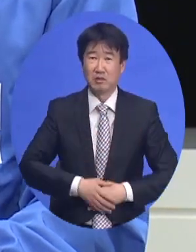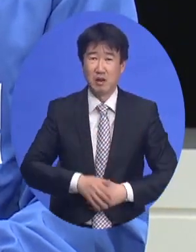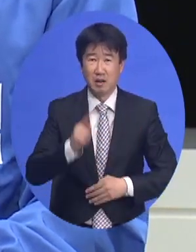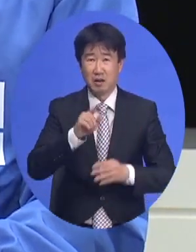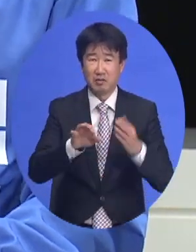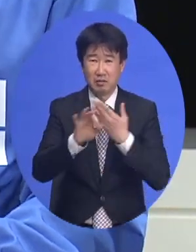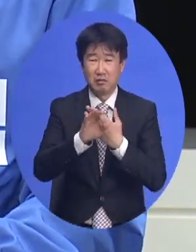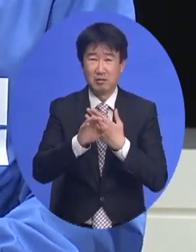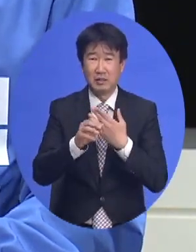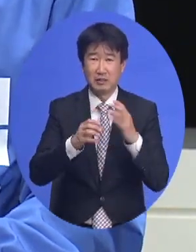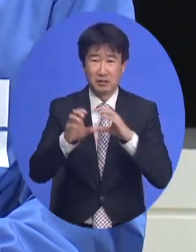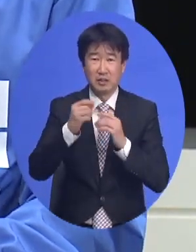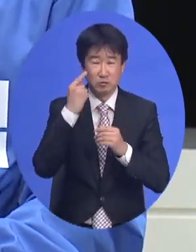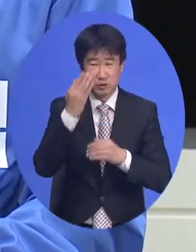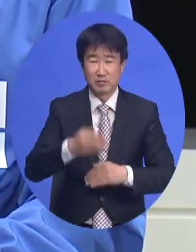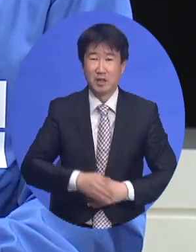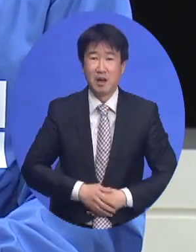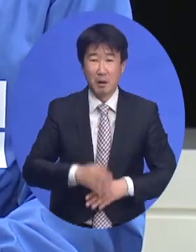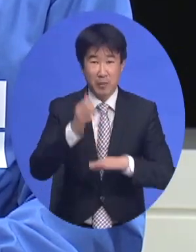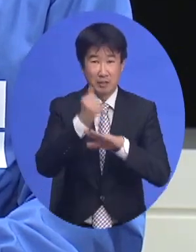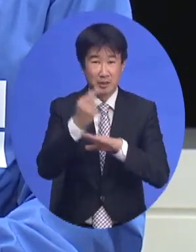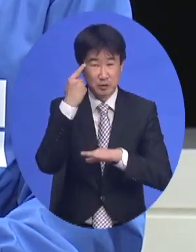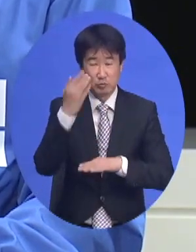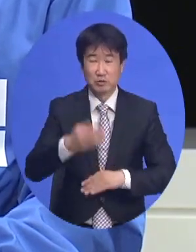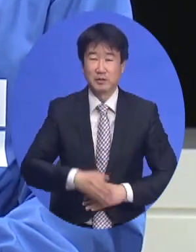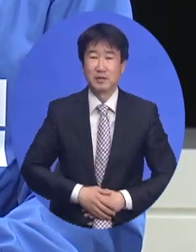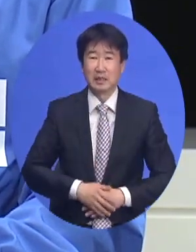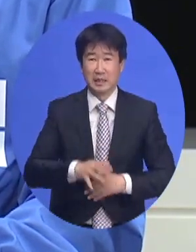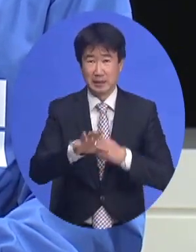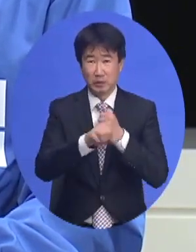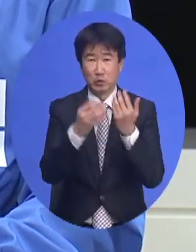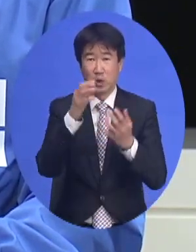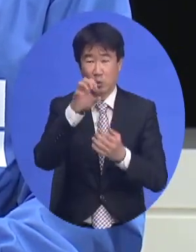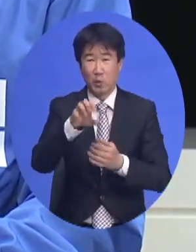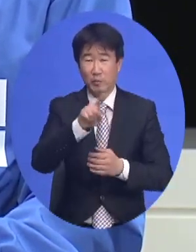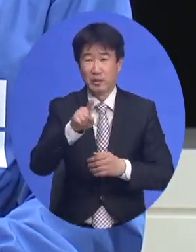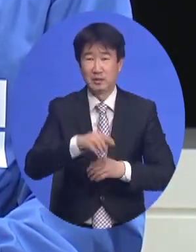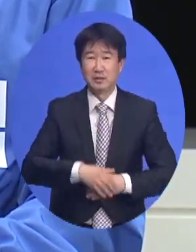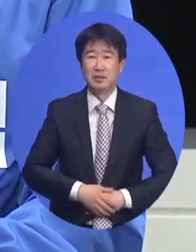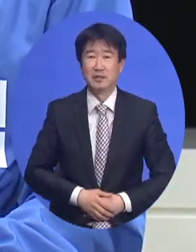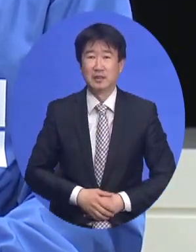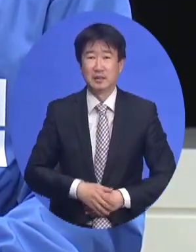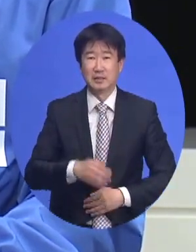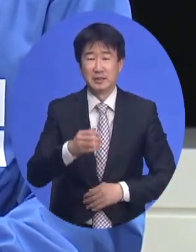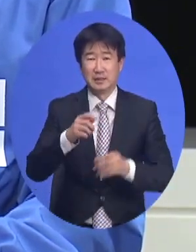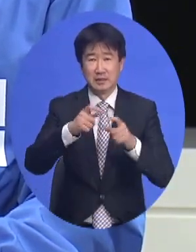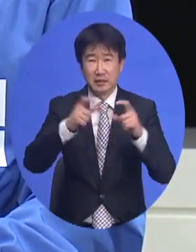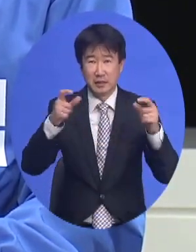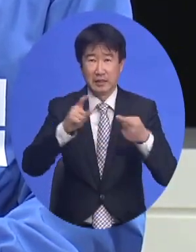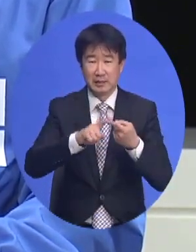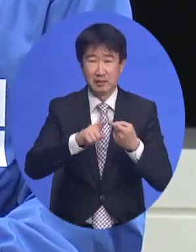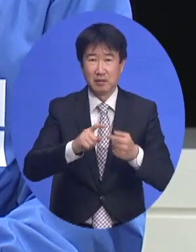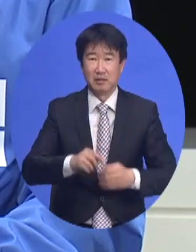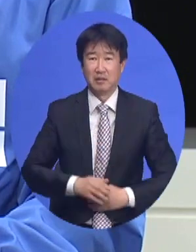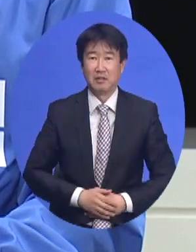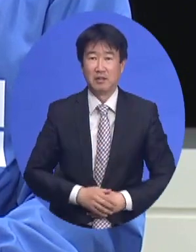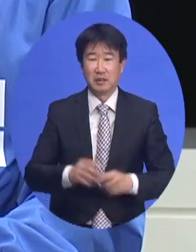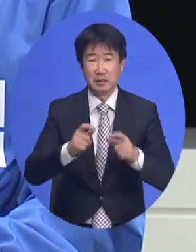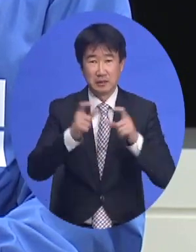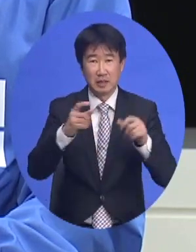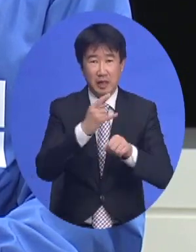더 질문을 드리겠습니다. 마지막으로 질문 드리겠습니다. 장류 소각장 정설에 대한 부분